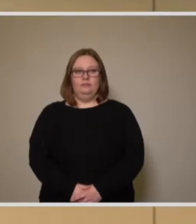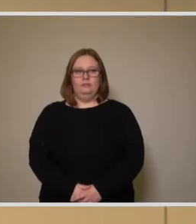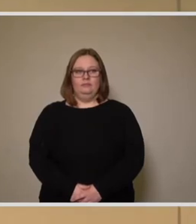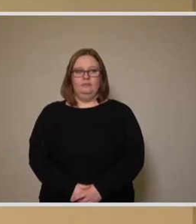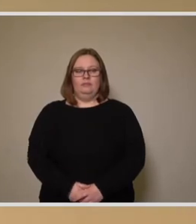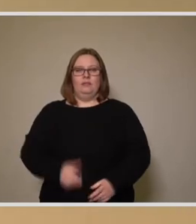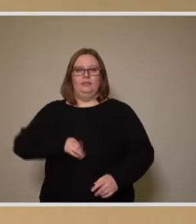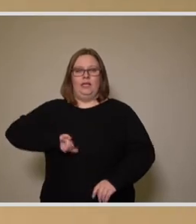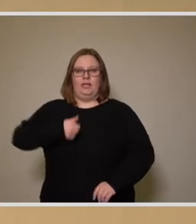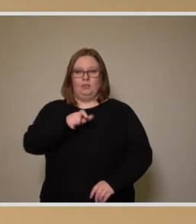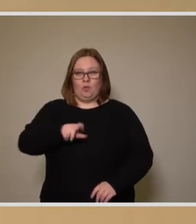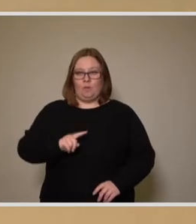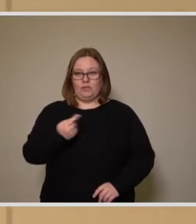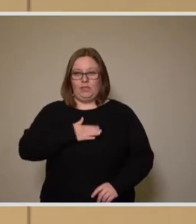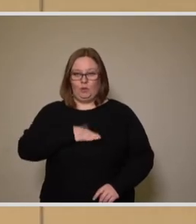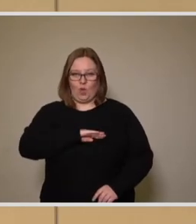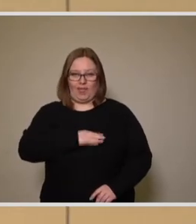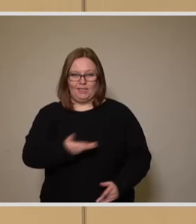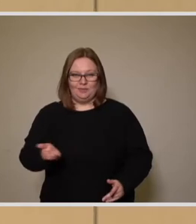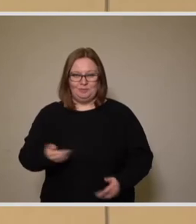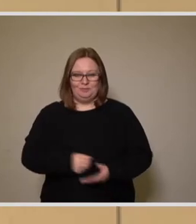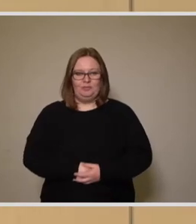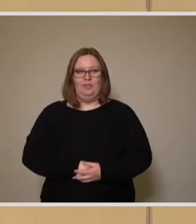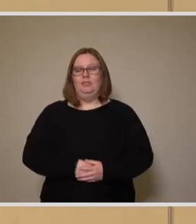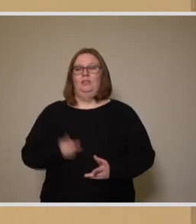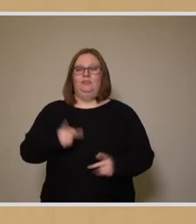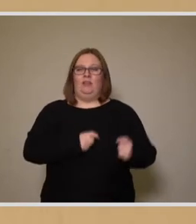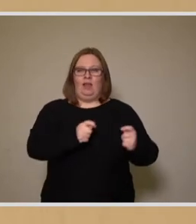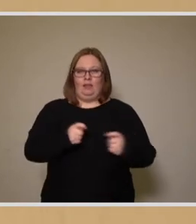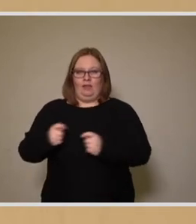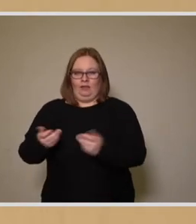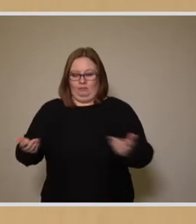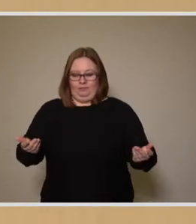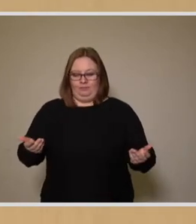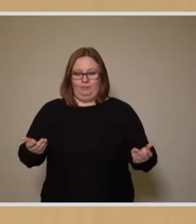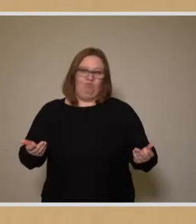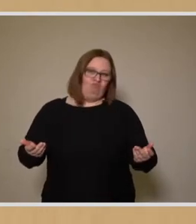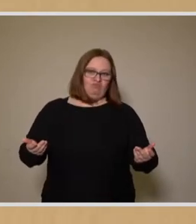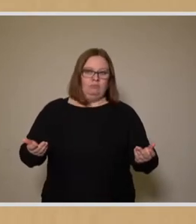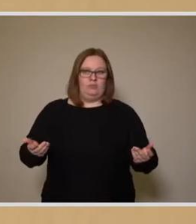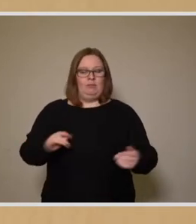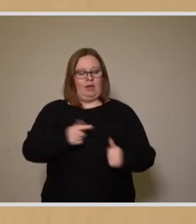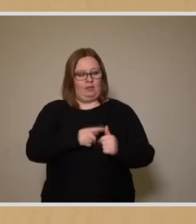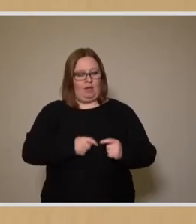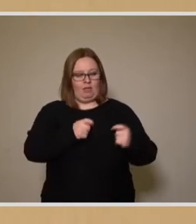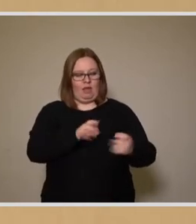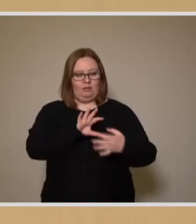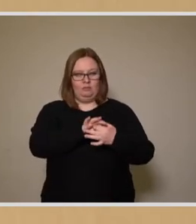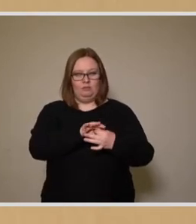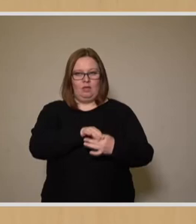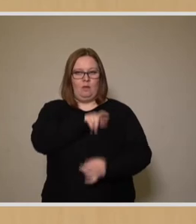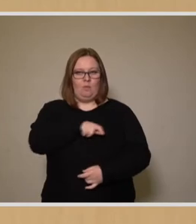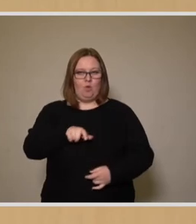Sehr geehrter Herr Bürgermeister, liebe Kolleginnen und Kollegen, jetzt haben wir ja zwei Anträge hier. Bei dem einen geht es um die